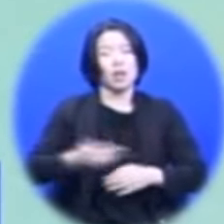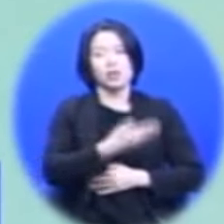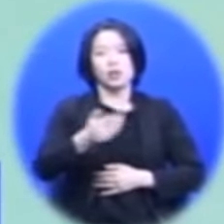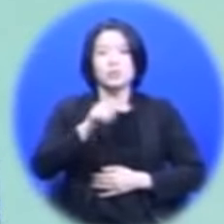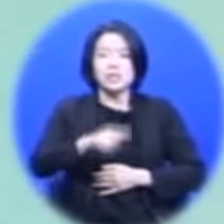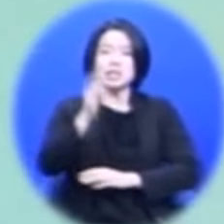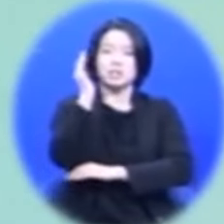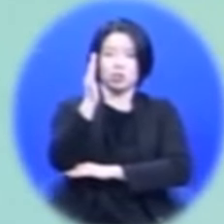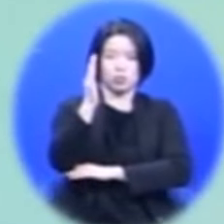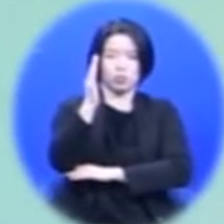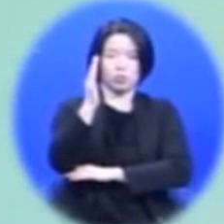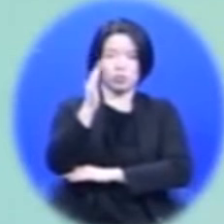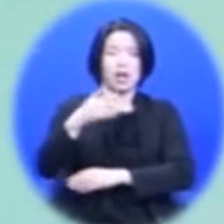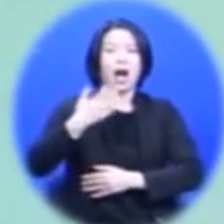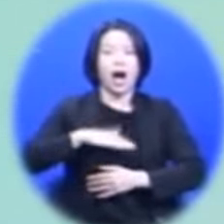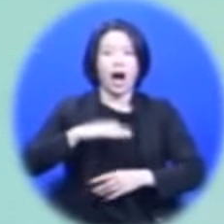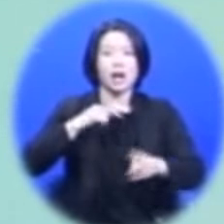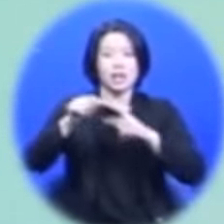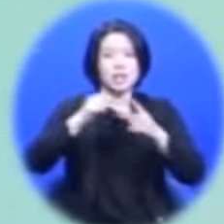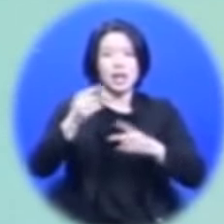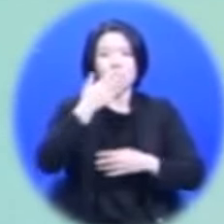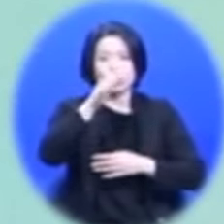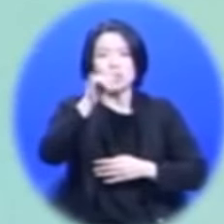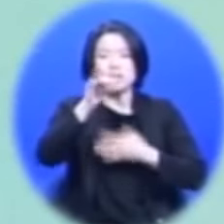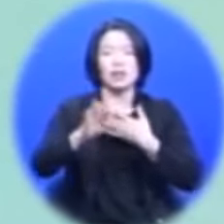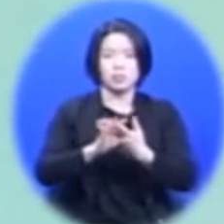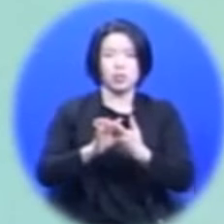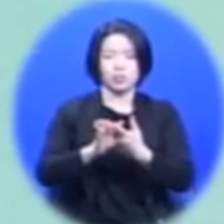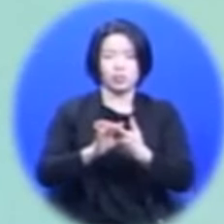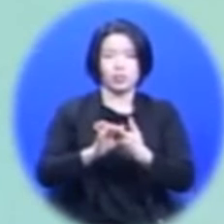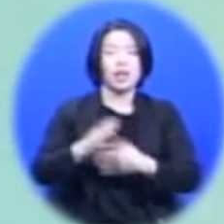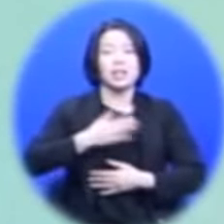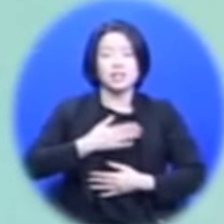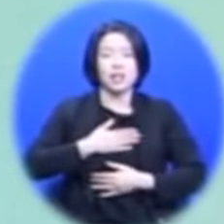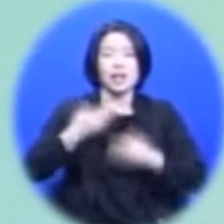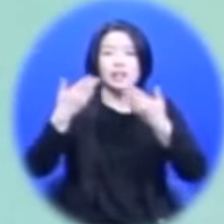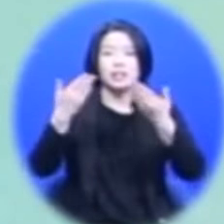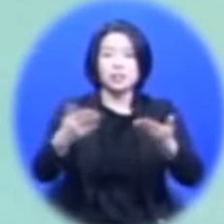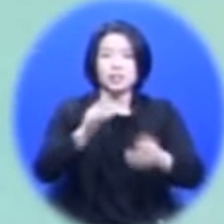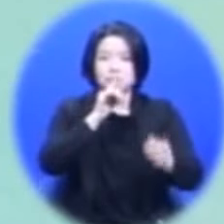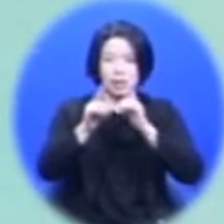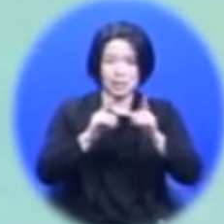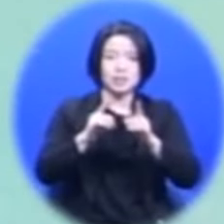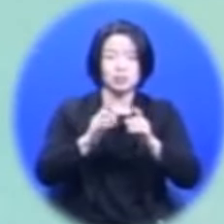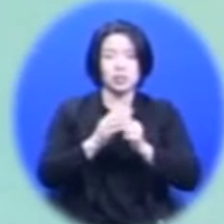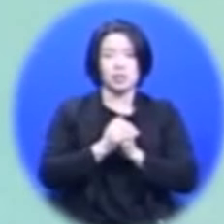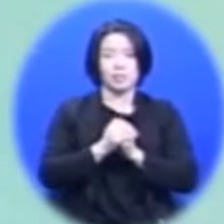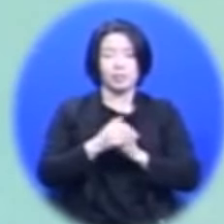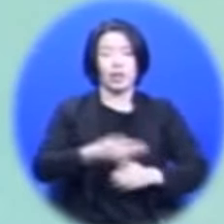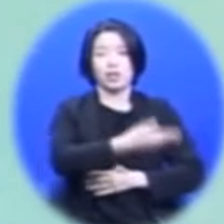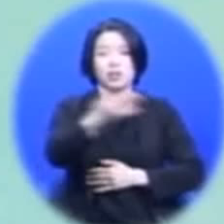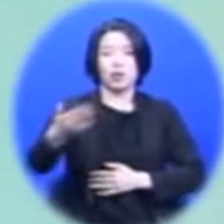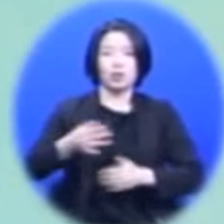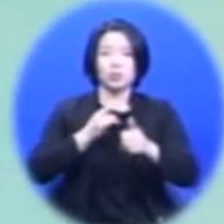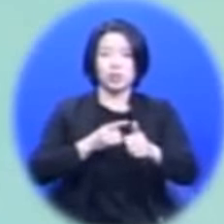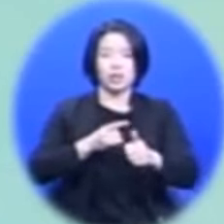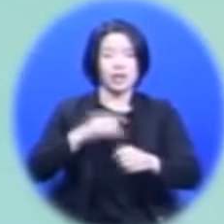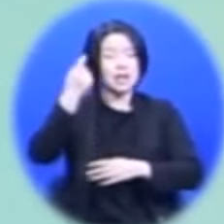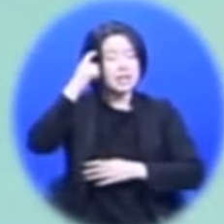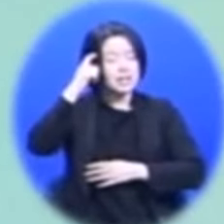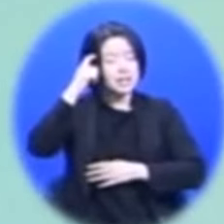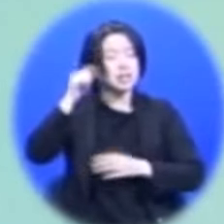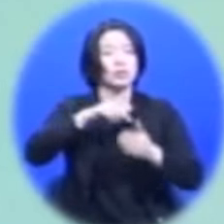설교를 알아들을 수 있다면 제가 드리는 말씀이 여러분의 인식